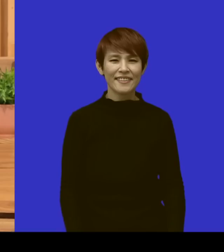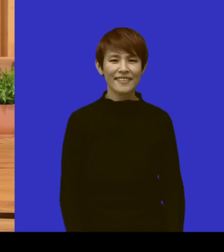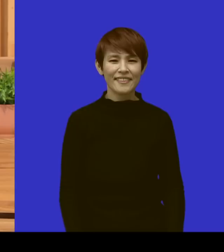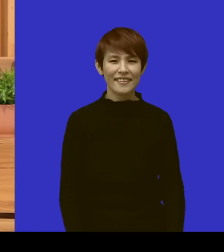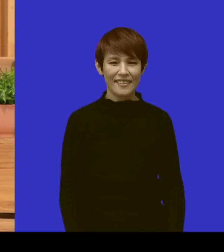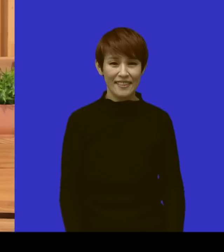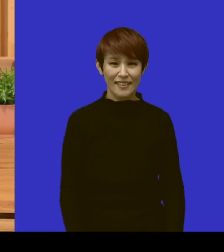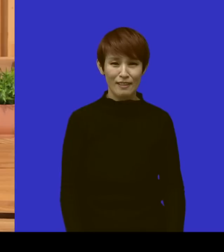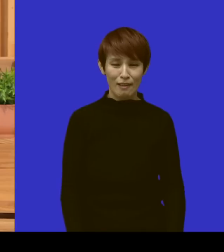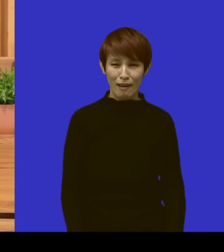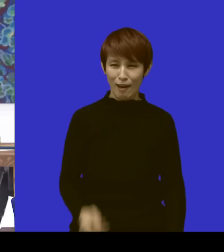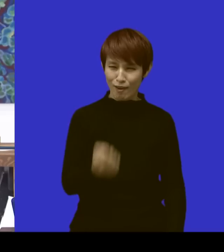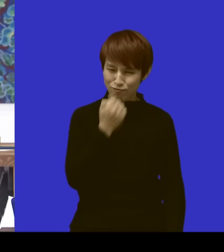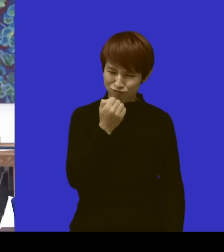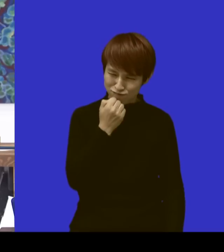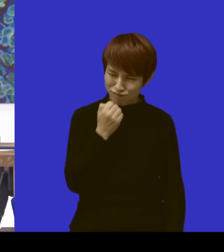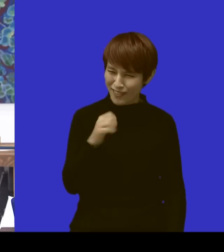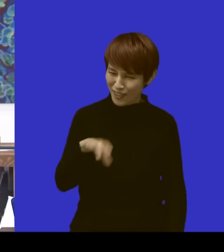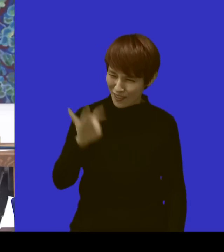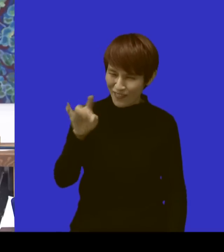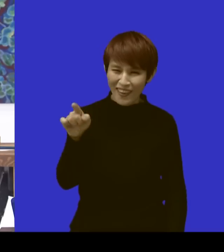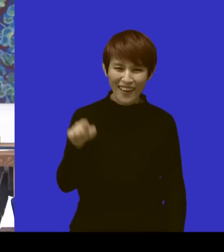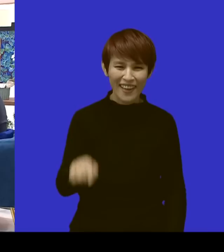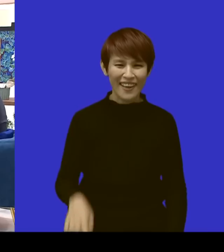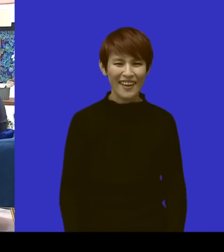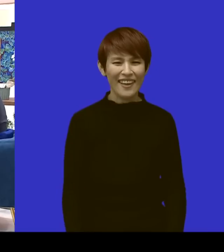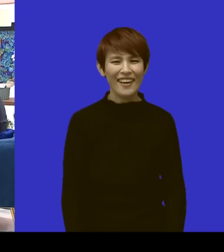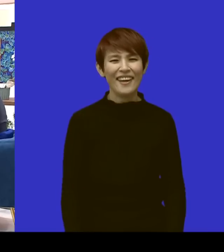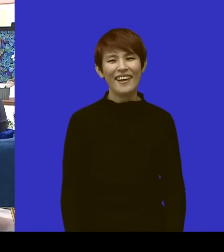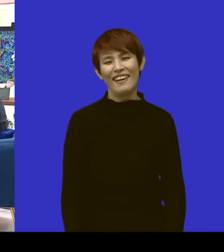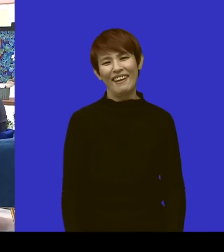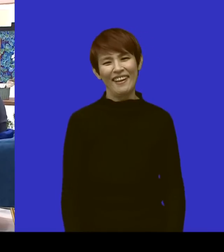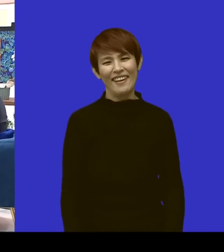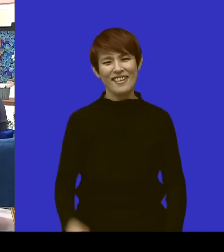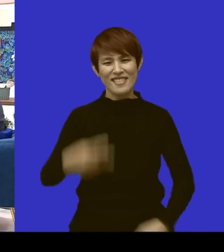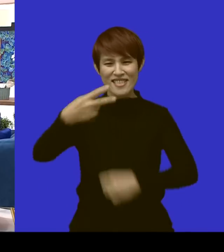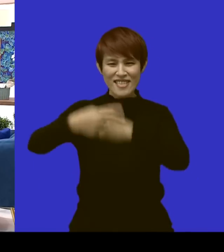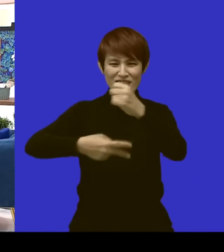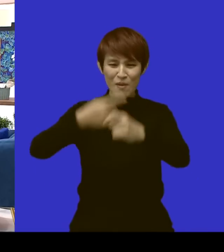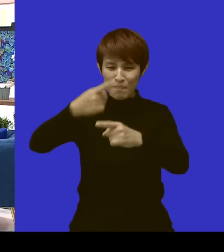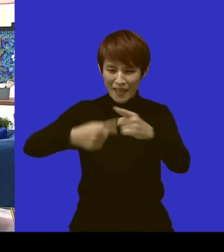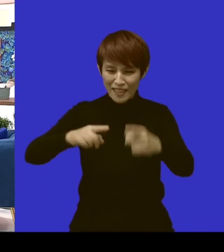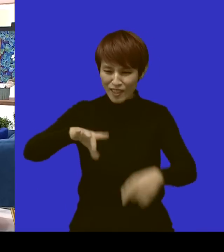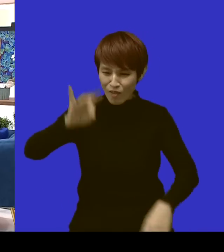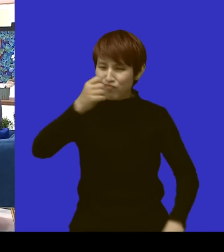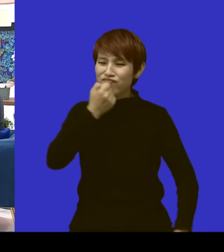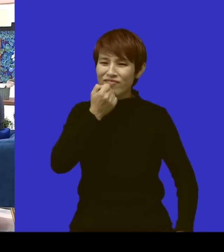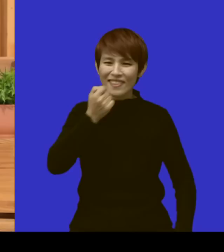예, 이영성 이제 처음 웃겼어요. 2년 반 만에 처음 웃겼습니다. 예.